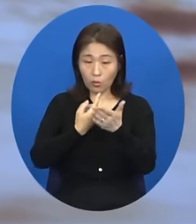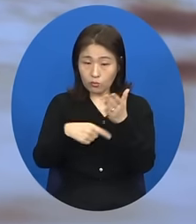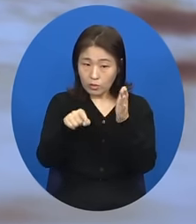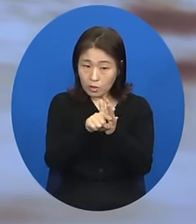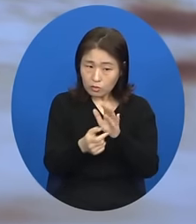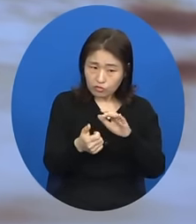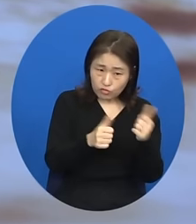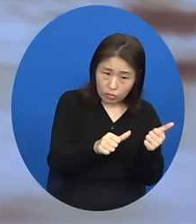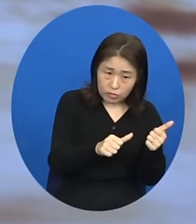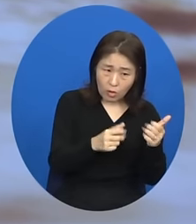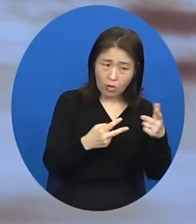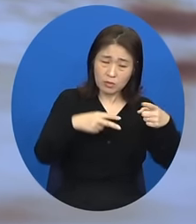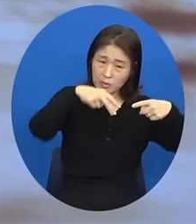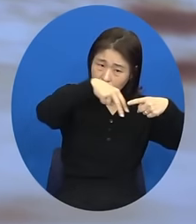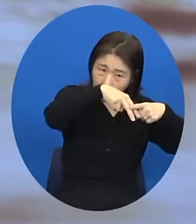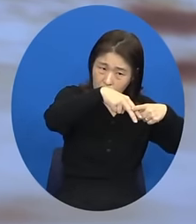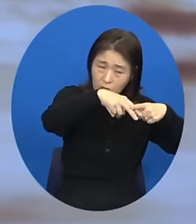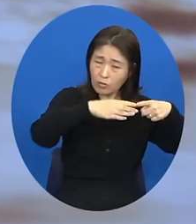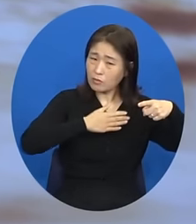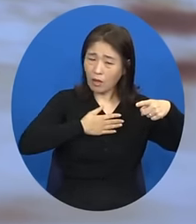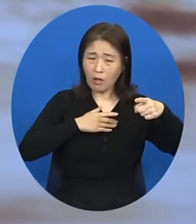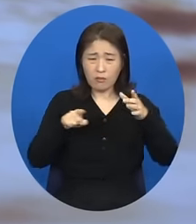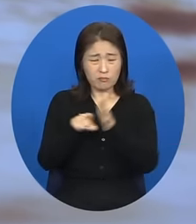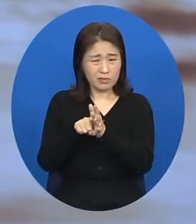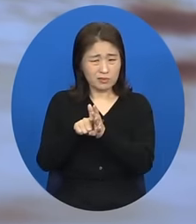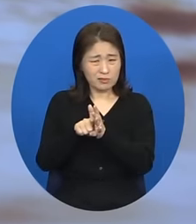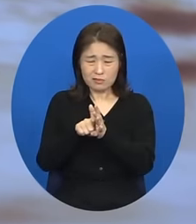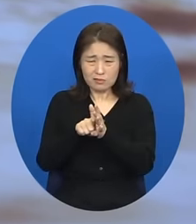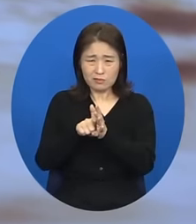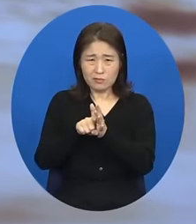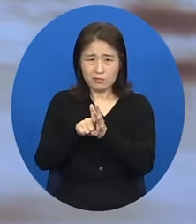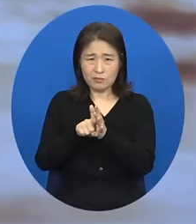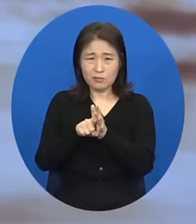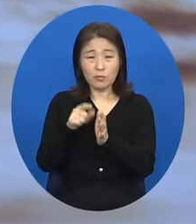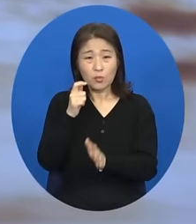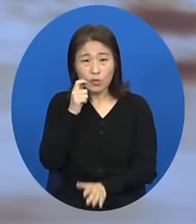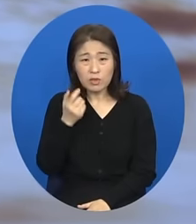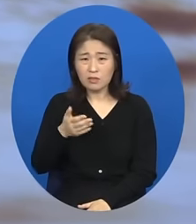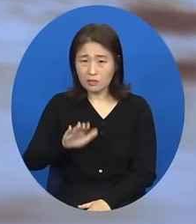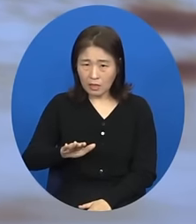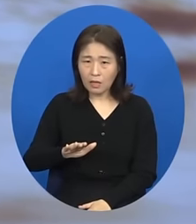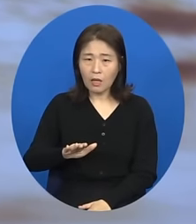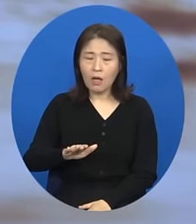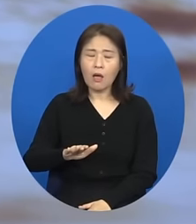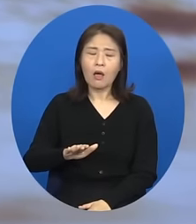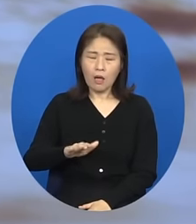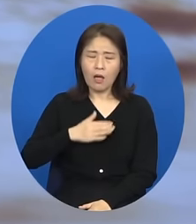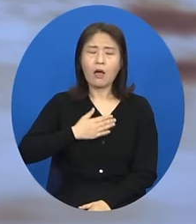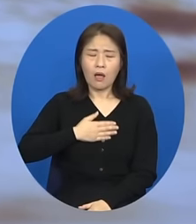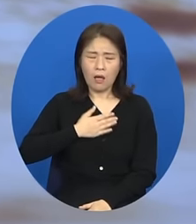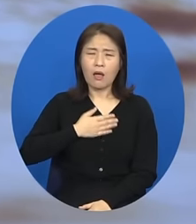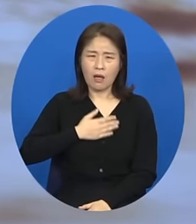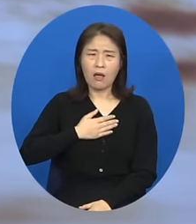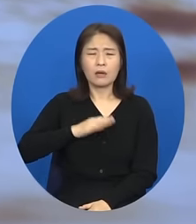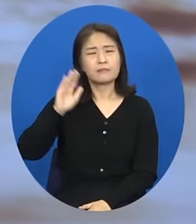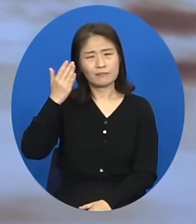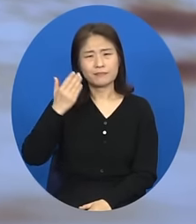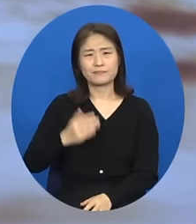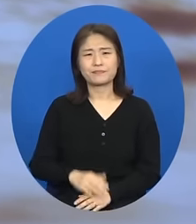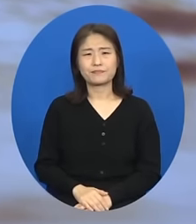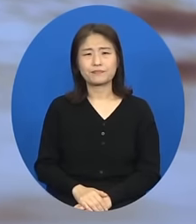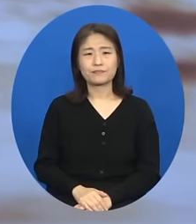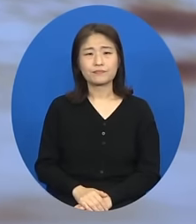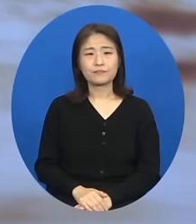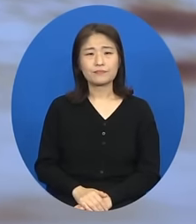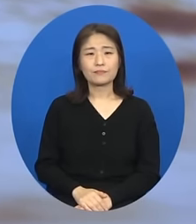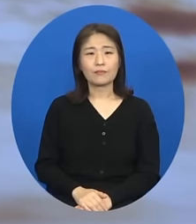와닿지 않았는데 내게 소망이 없는 것을 깨닫고 나니까 그것이 붙잡혀지는 겁니다. 여러분, 소망이 없는